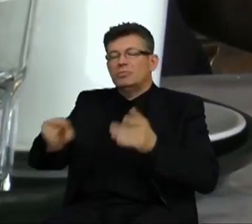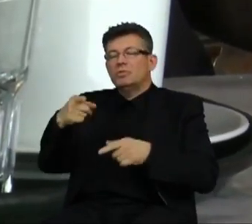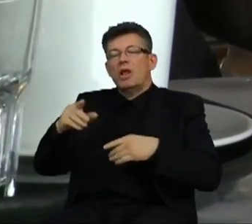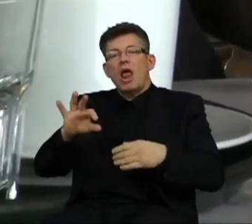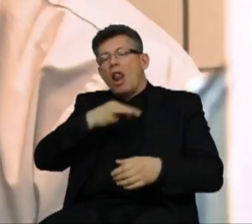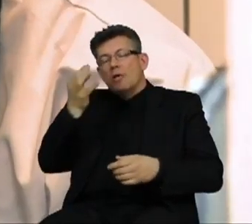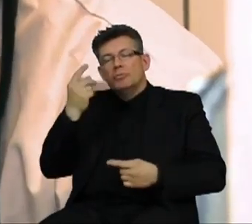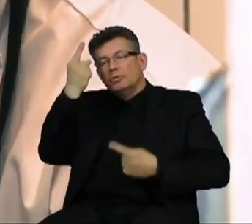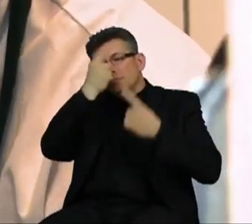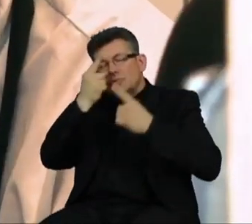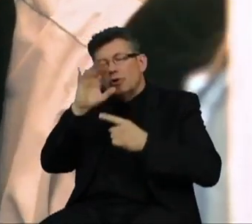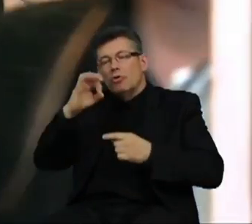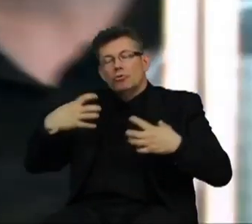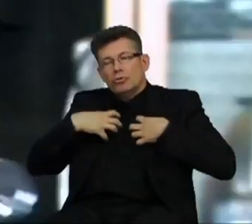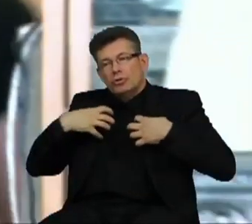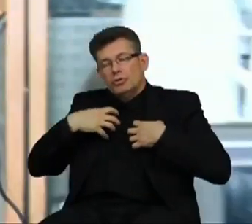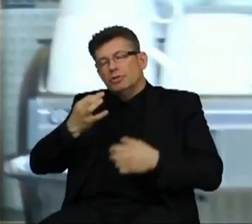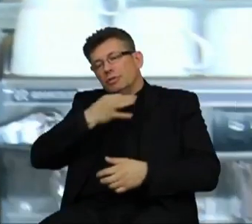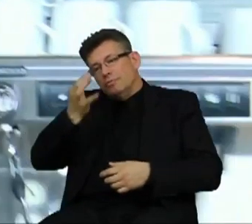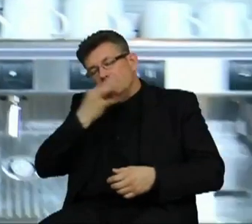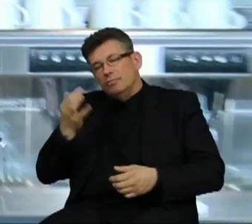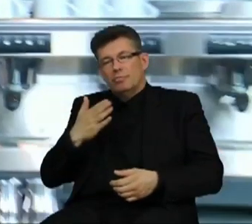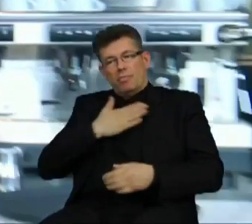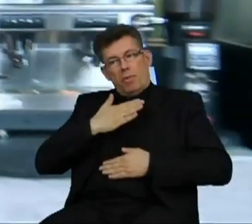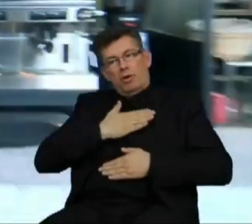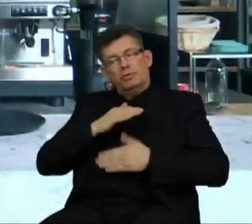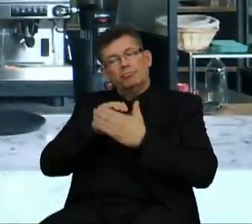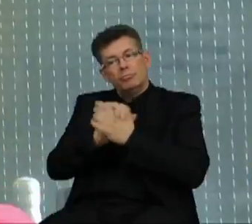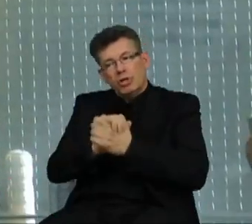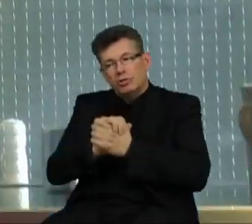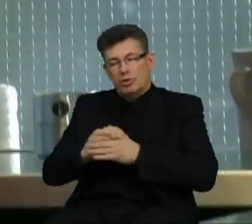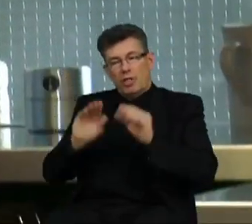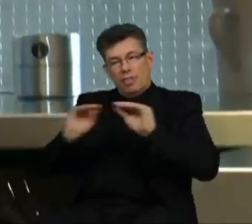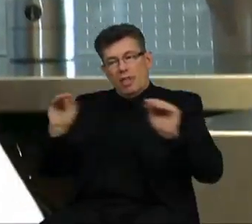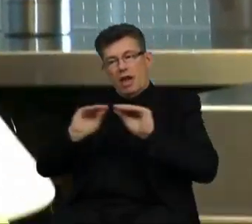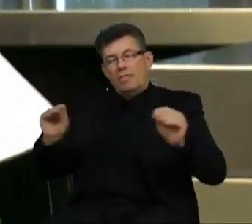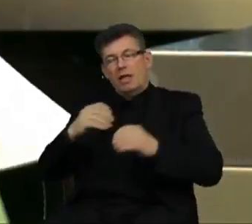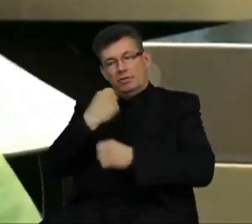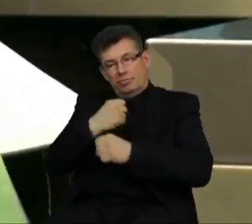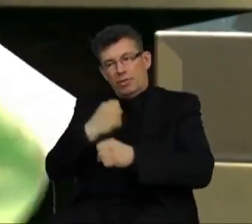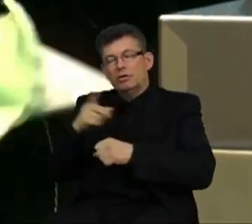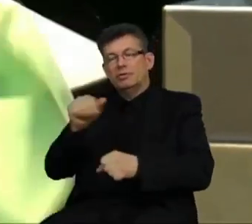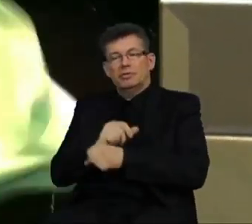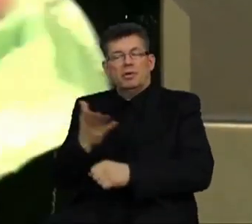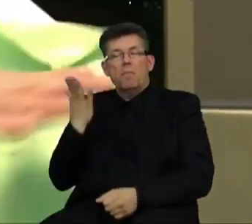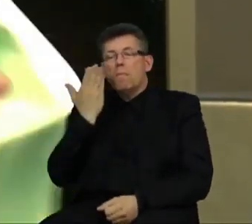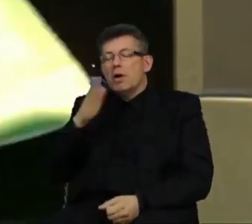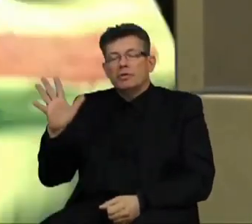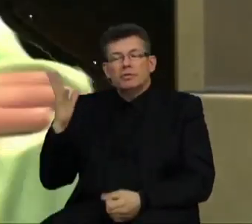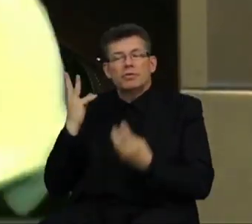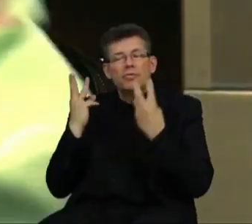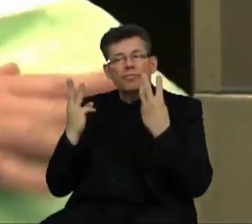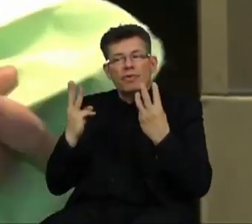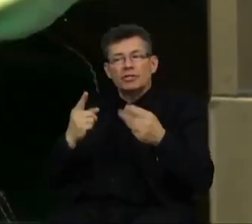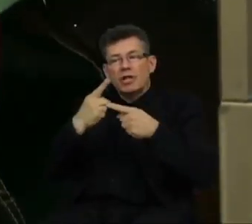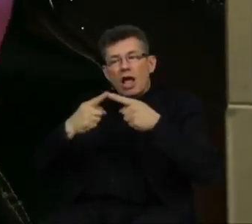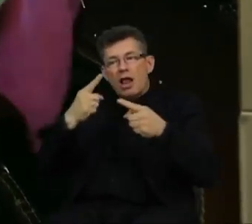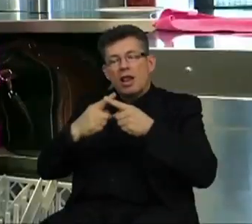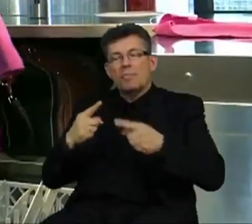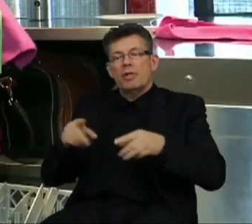o zawodowym spełnieniu, o posiadaniu przyjaciół. Trenerzy pracy są istotnym elementem zatrudnienia